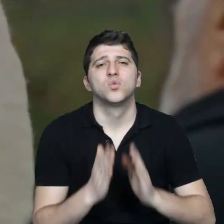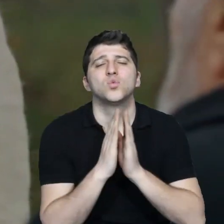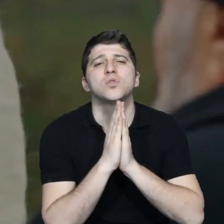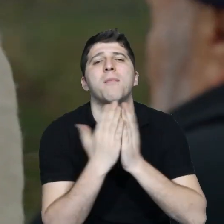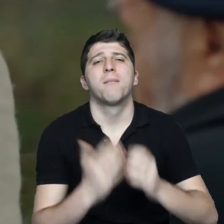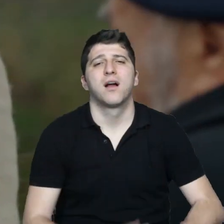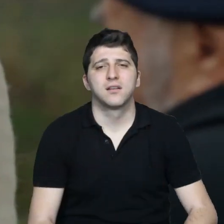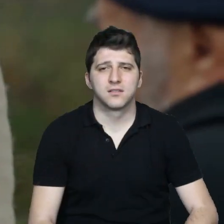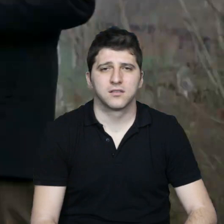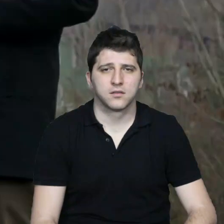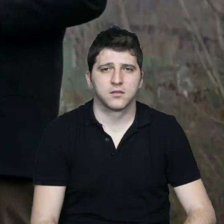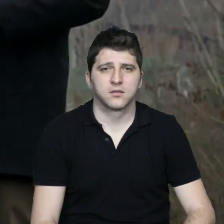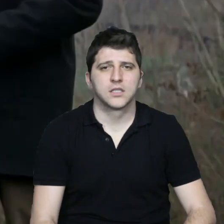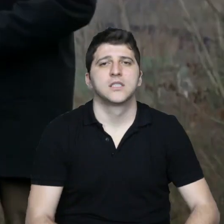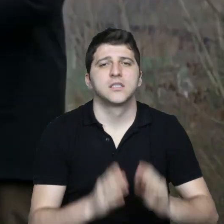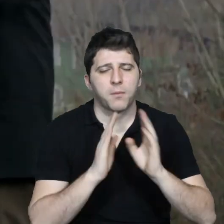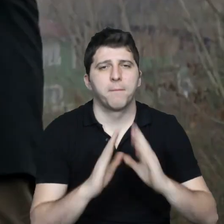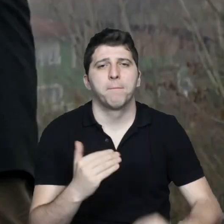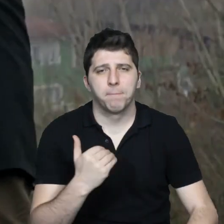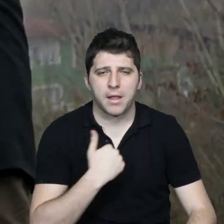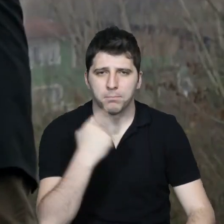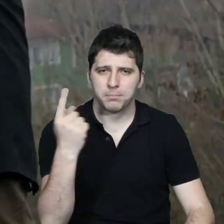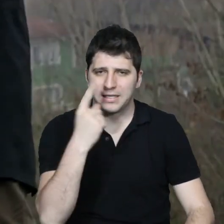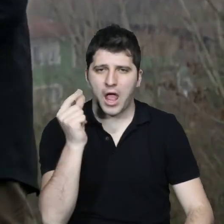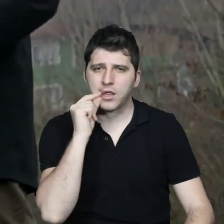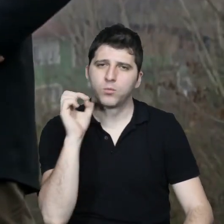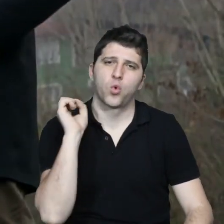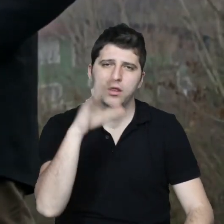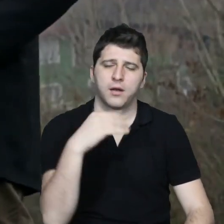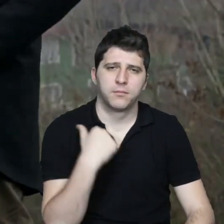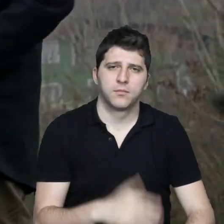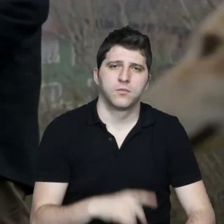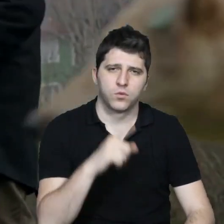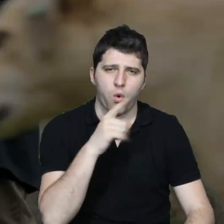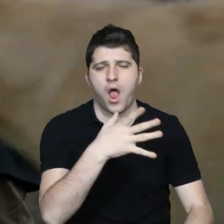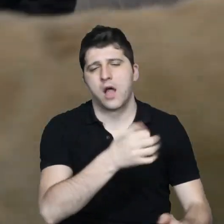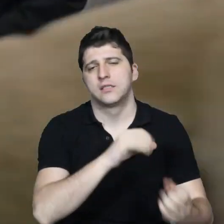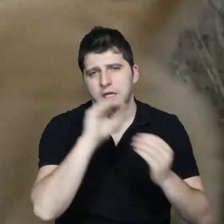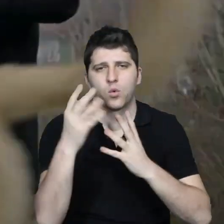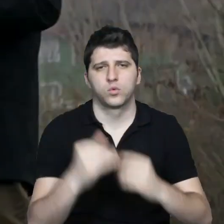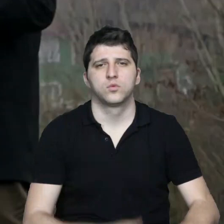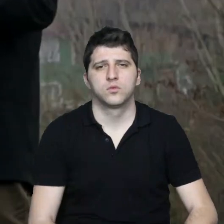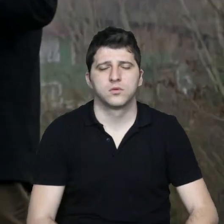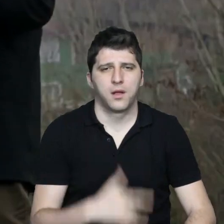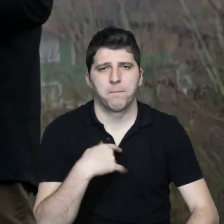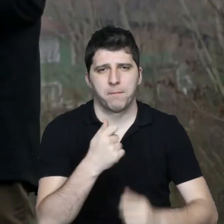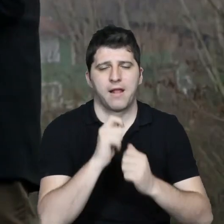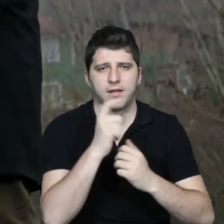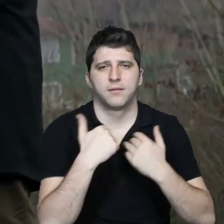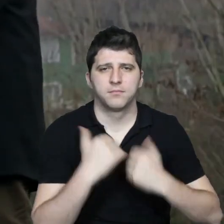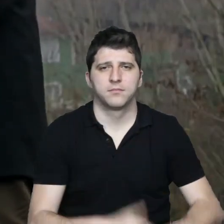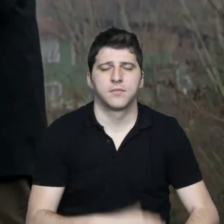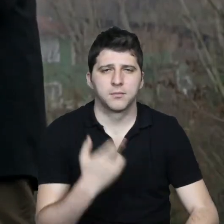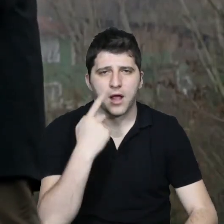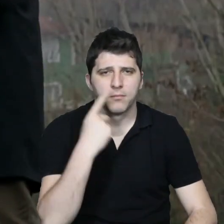bakma. Tamam, ben birini gönderirim. O alır getirir. Neyse, sana paranı vereyim.